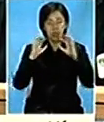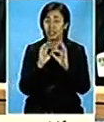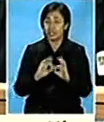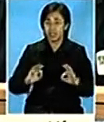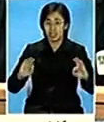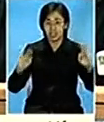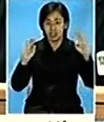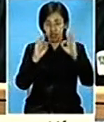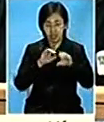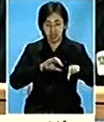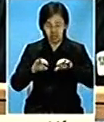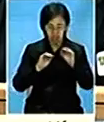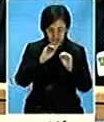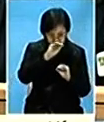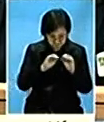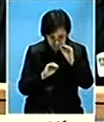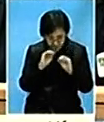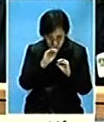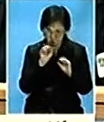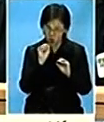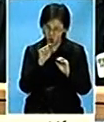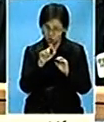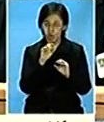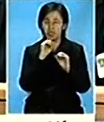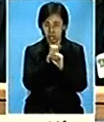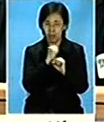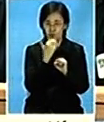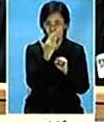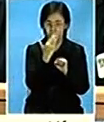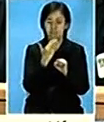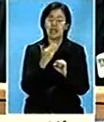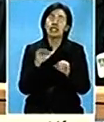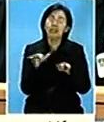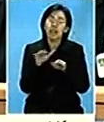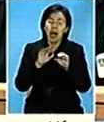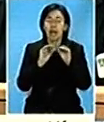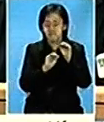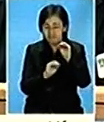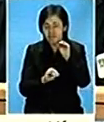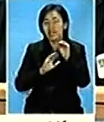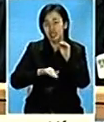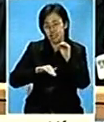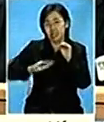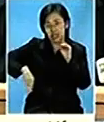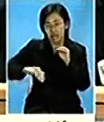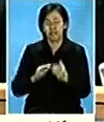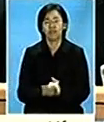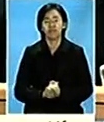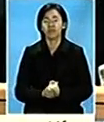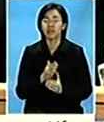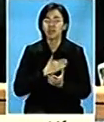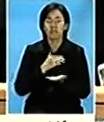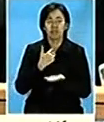ดก็คือการจัดอันดับลำดับความสำคัญก่อนหลังนะครับท่านสำหรับวันนี้ผมจะพูดถึงเรื่อง